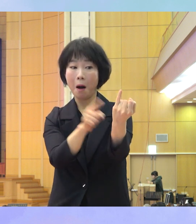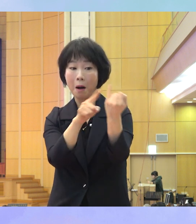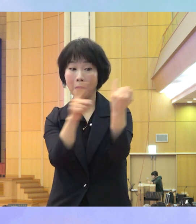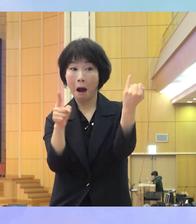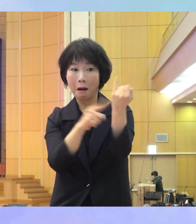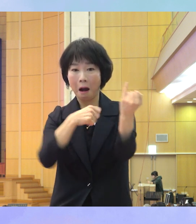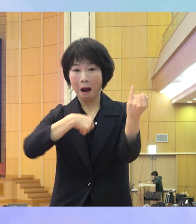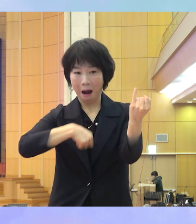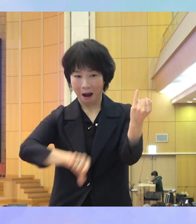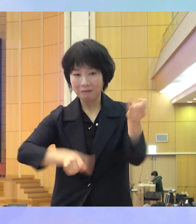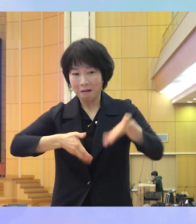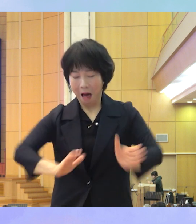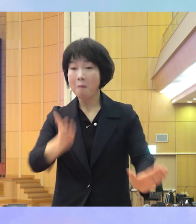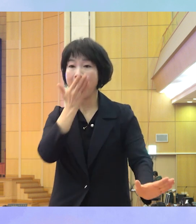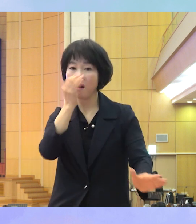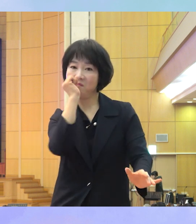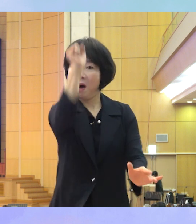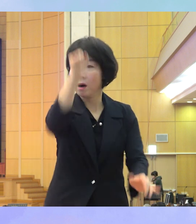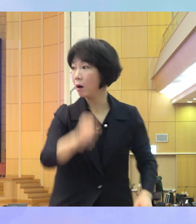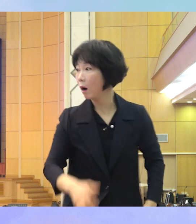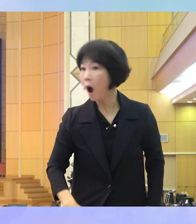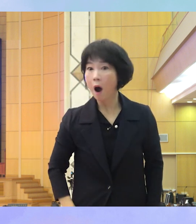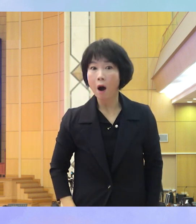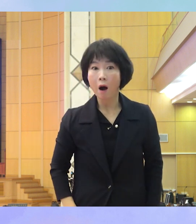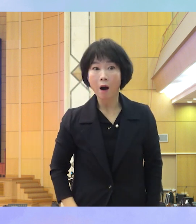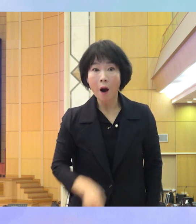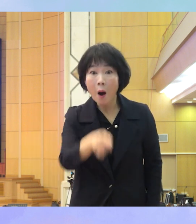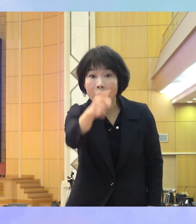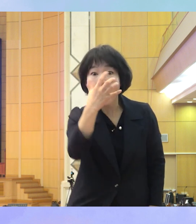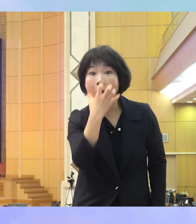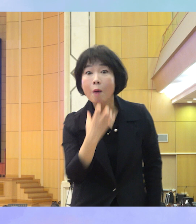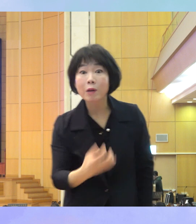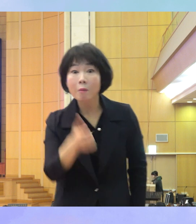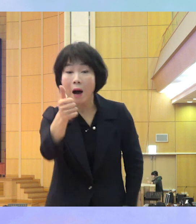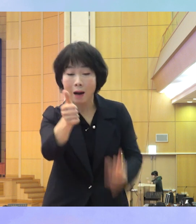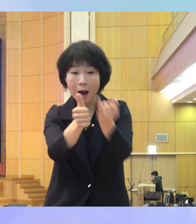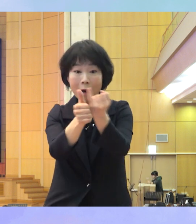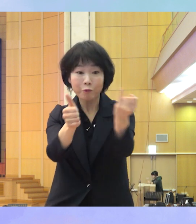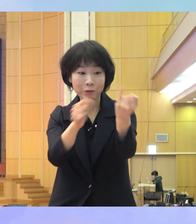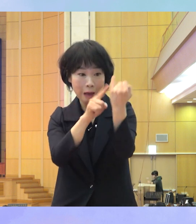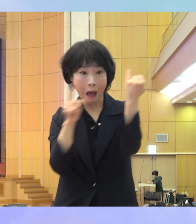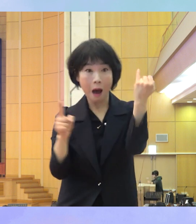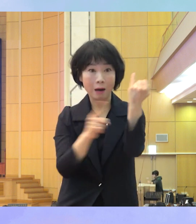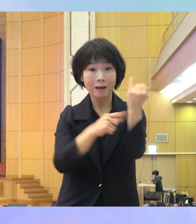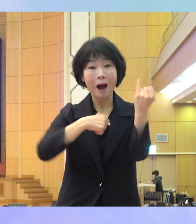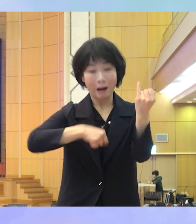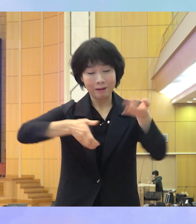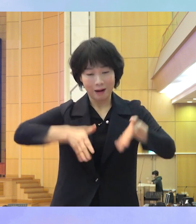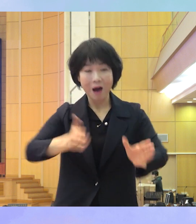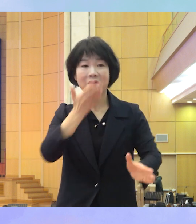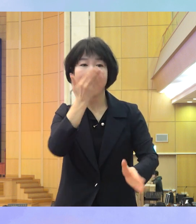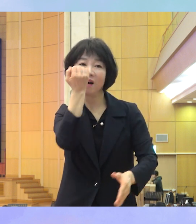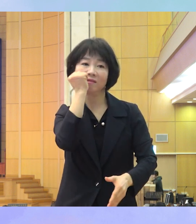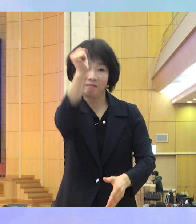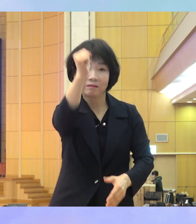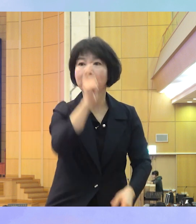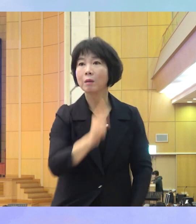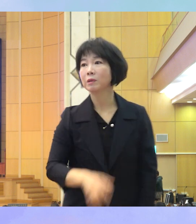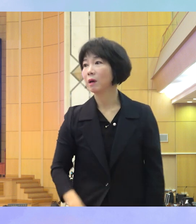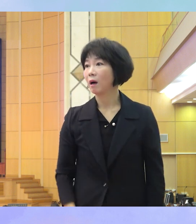아들이 있으리라. 뭐가 있으리라? 아들이 있으리라 하시니 사라가 그